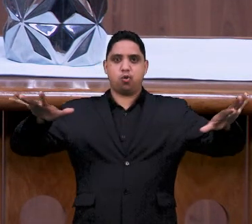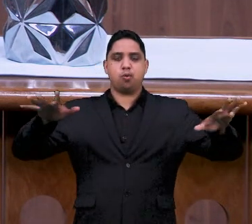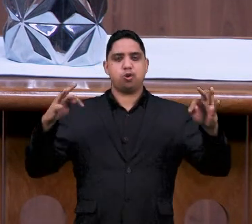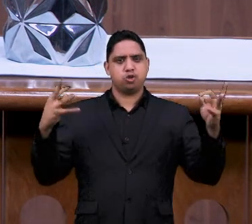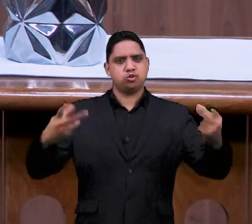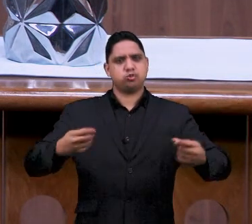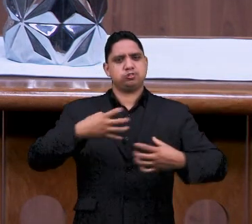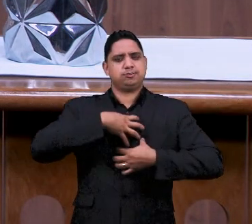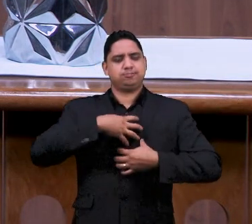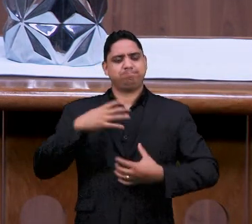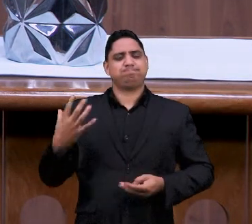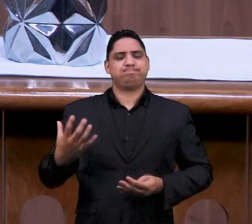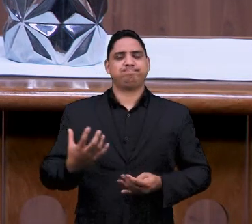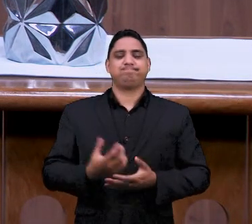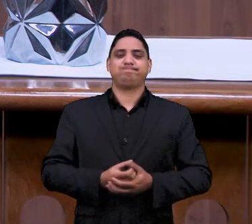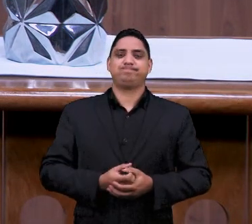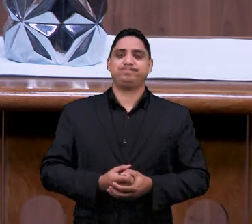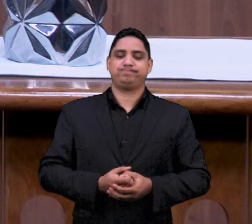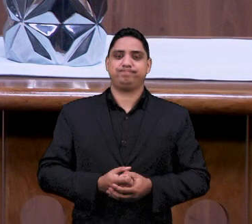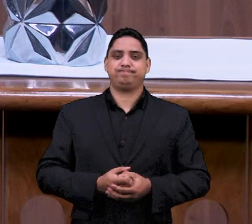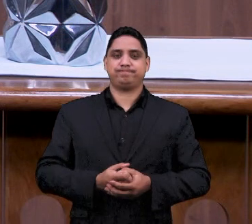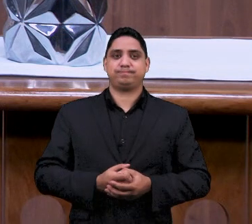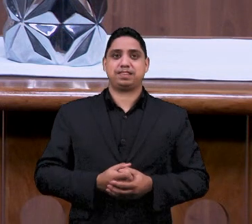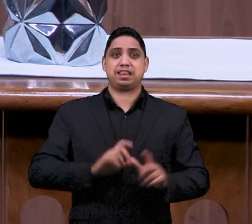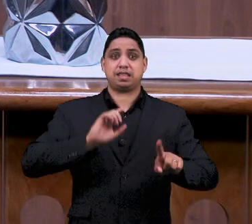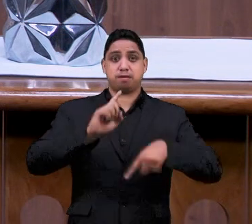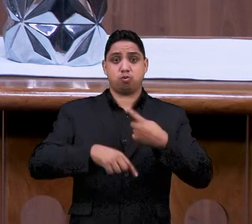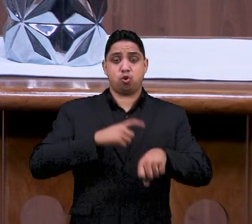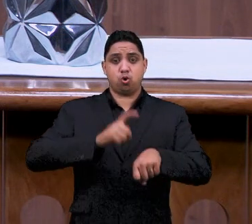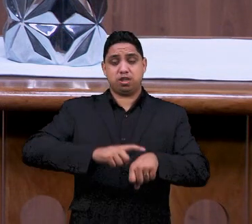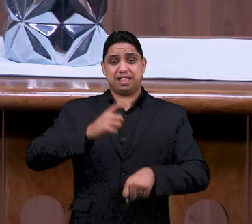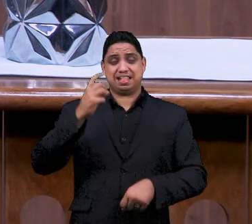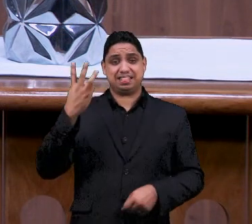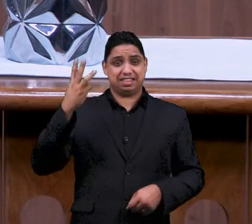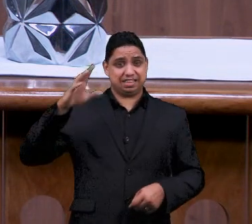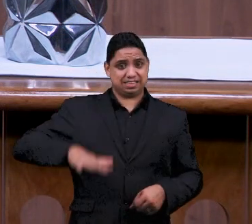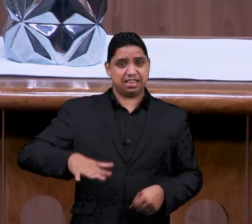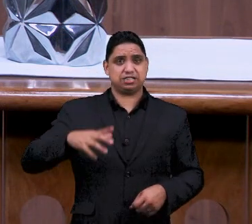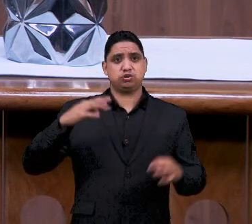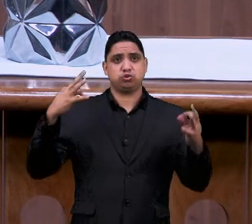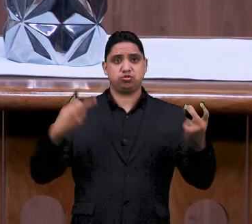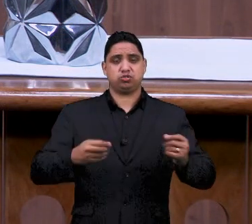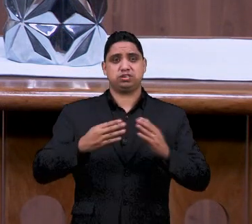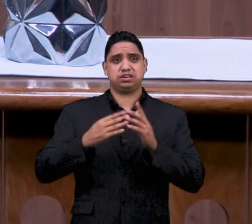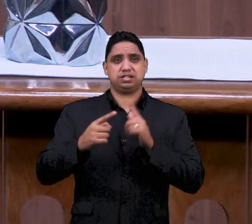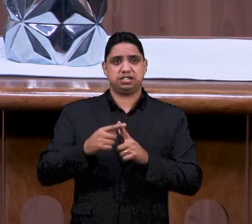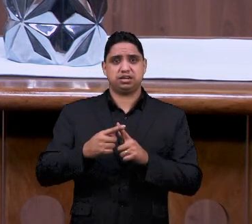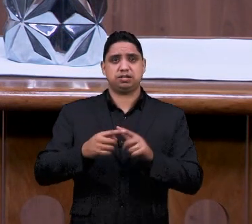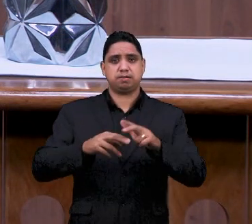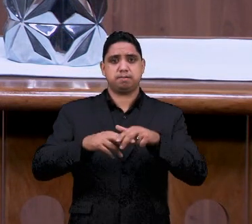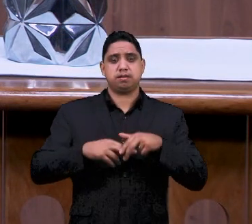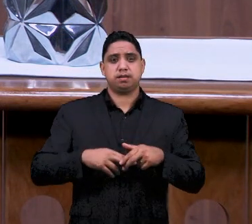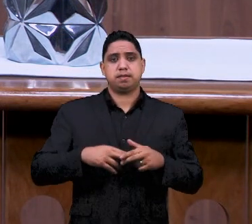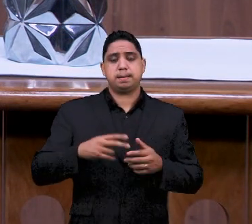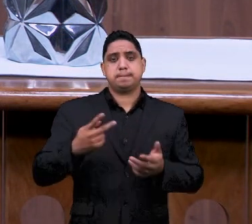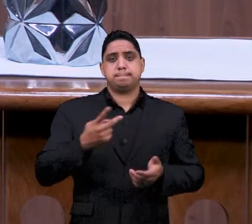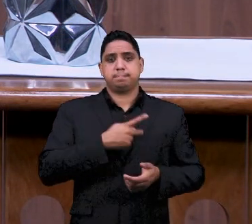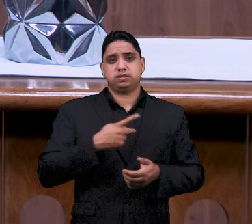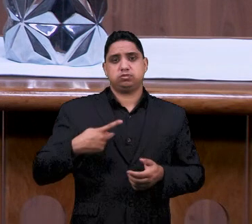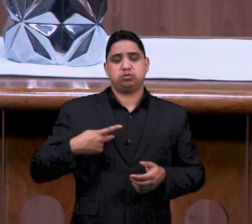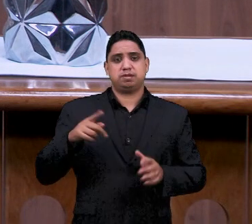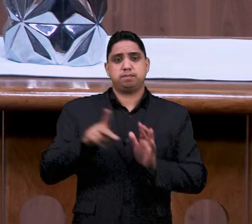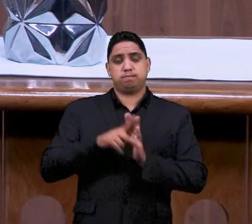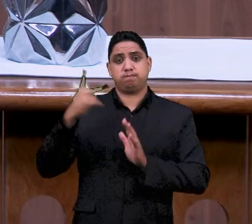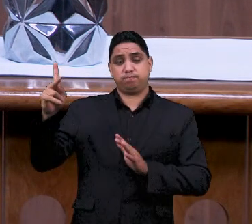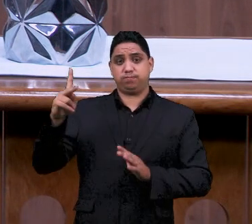de porter avec ces deux programmations. À 15 heures, nous avons la programmation pour toute l'Église transmise par le pasteur Walter Barbe, Rio de Janeiro, avec